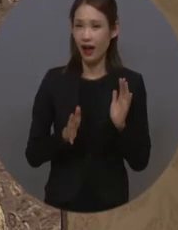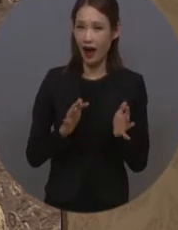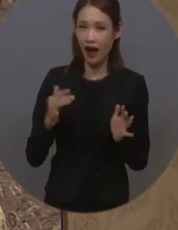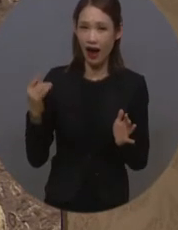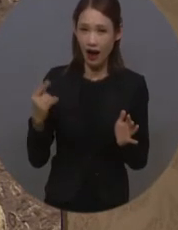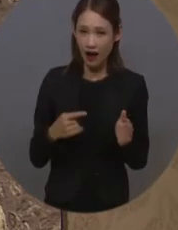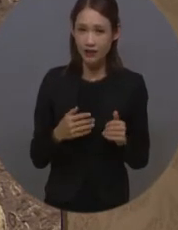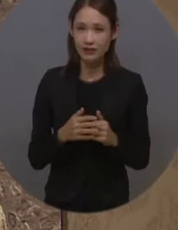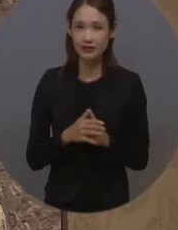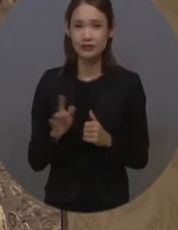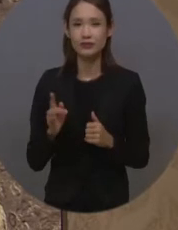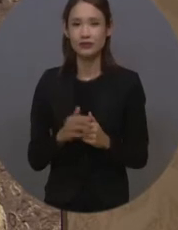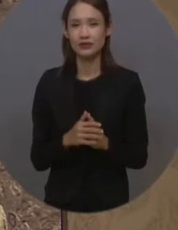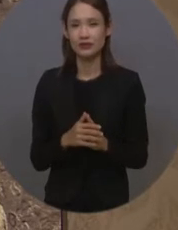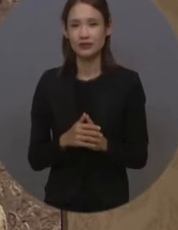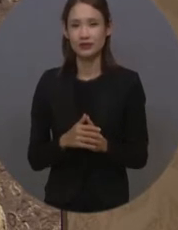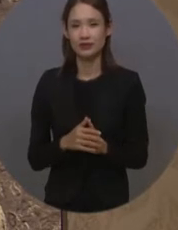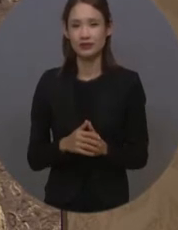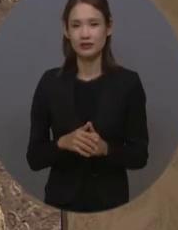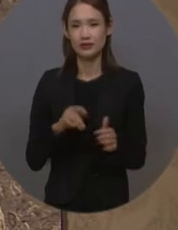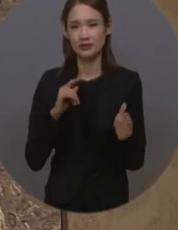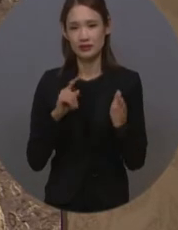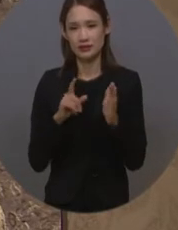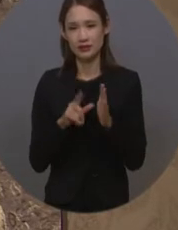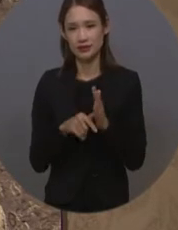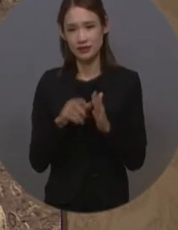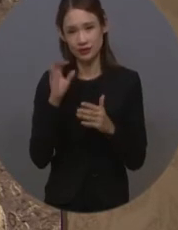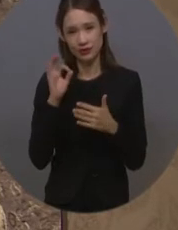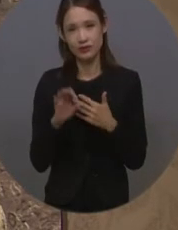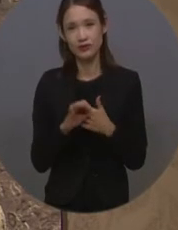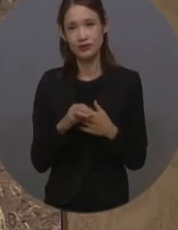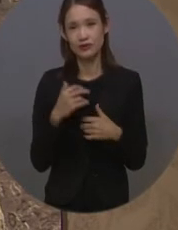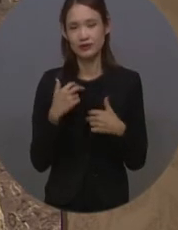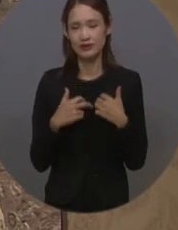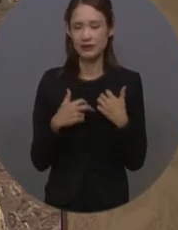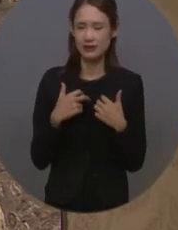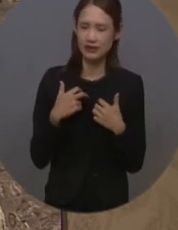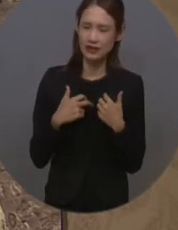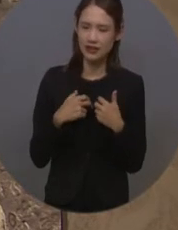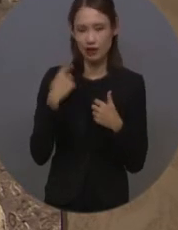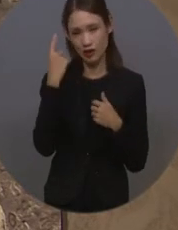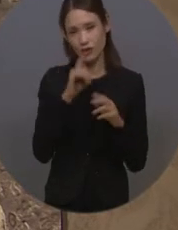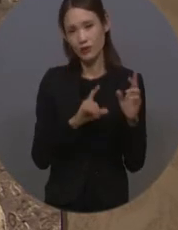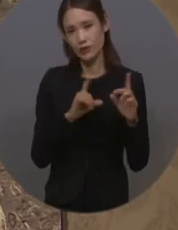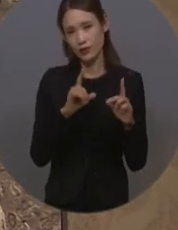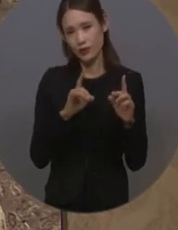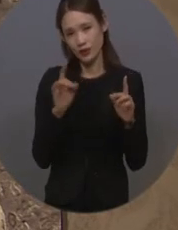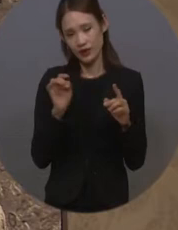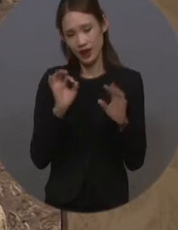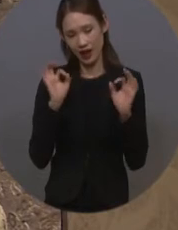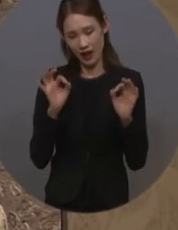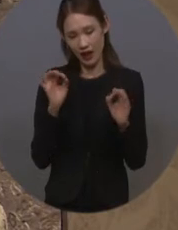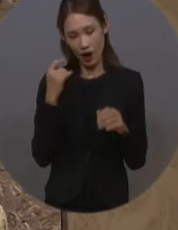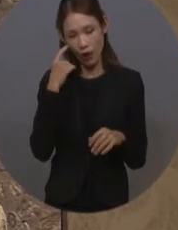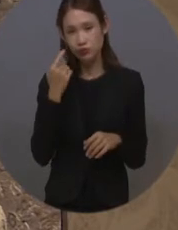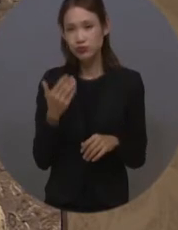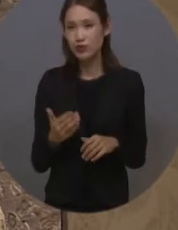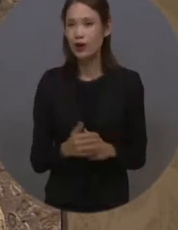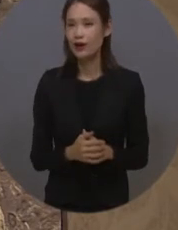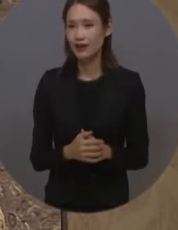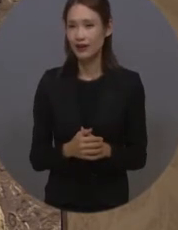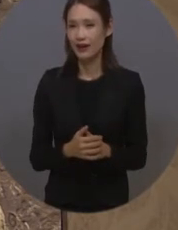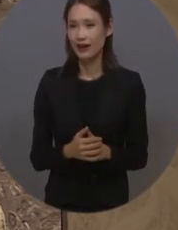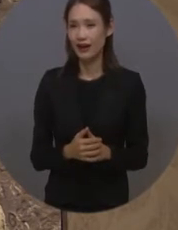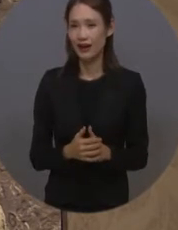네. 그리고 이제 늘 가실 때 보면 아주 즐거운 표정으로 가세요. 그래서 제가 어느 날 물었어요. 예.